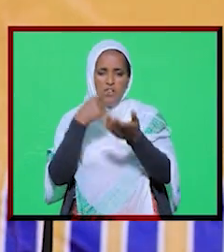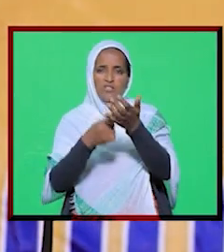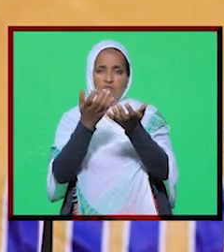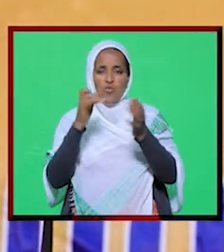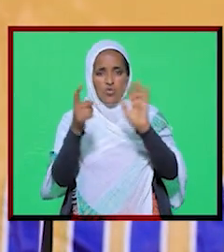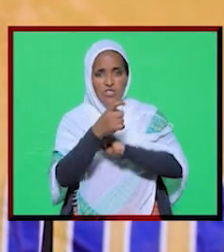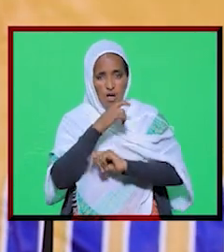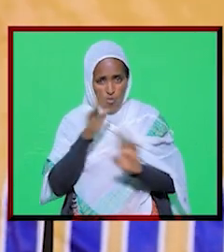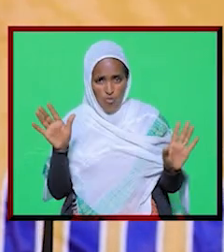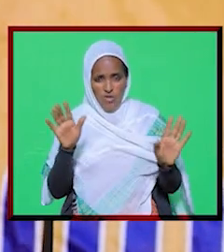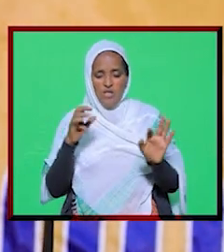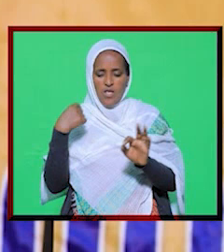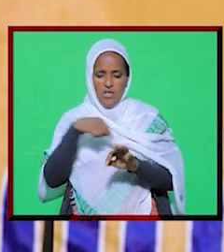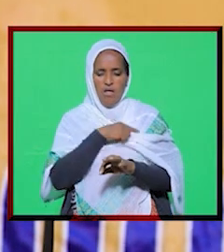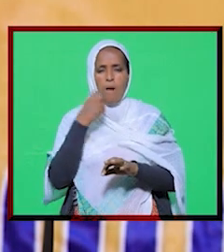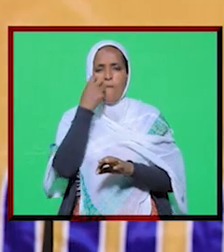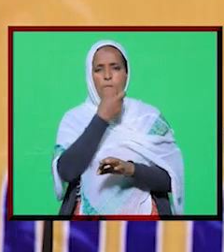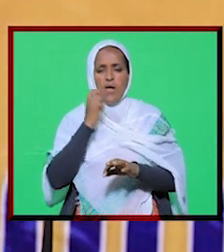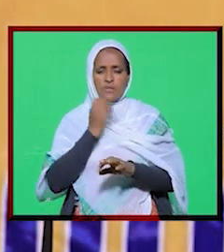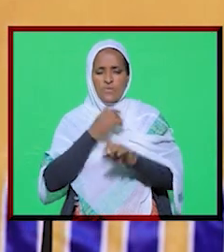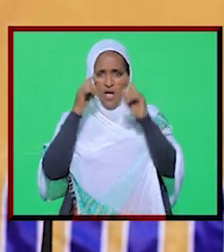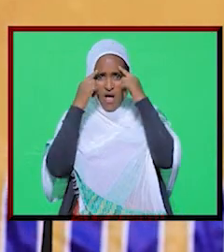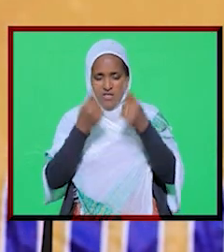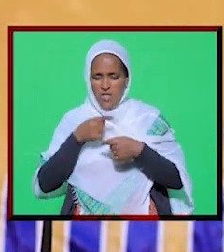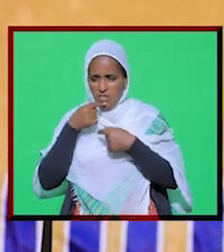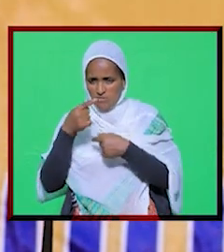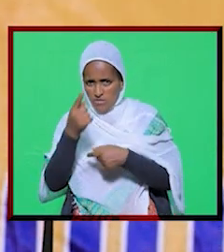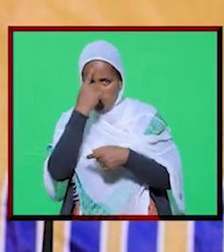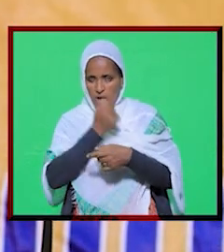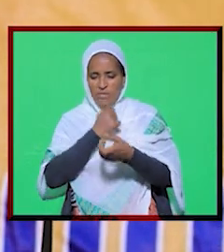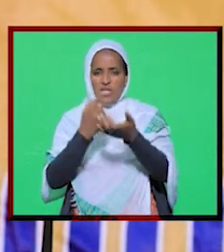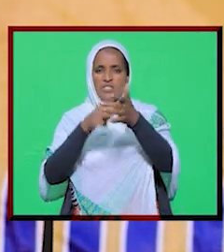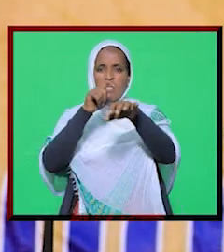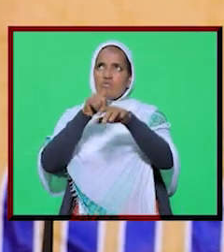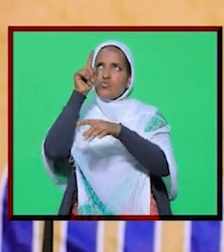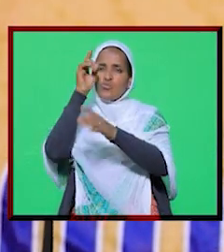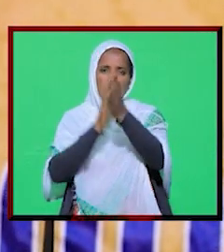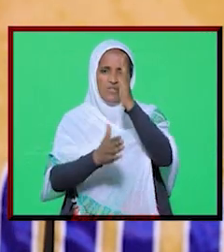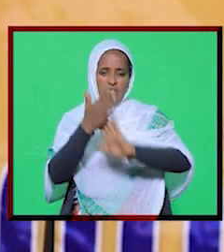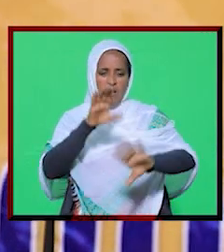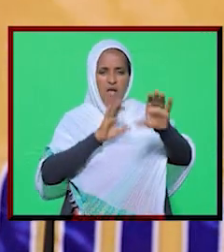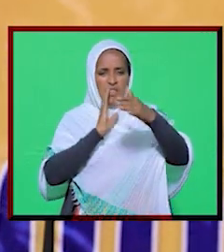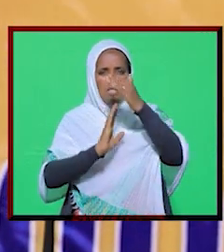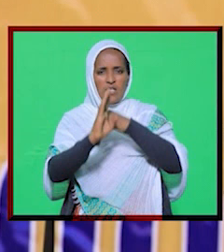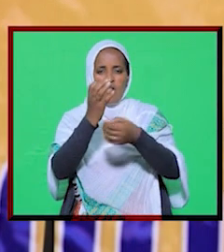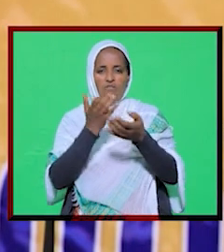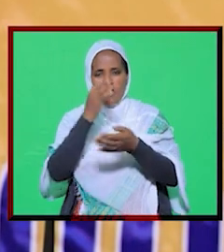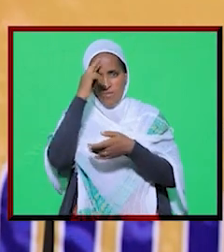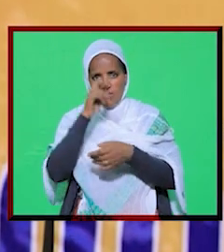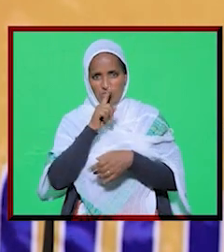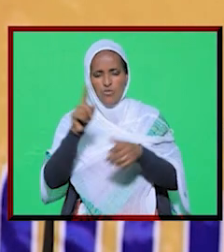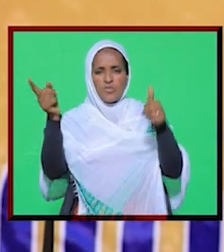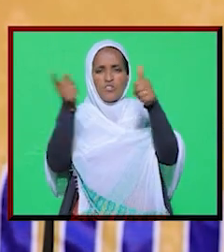ፈልጎ ሳይሆን በአንደበታችን ኃጢአታችንን ስናምን ያን ጊዜ ይቅር ስለሚለን ትህትናችንን ስለሚፈልገው ነው።